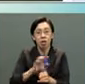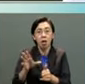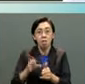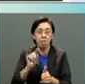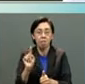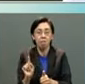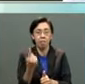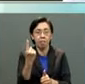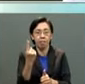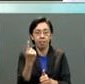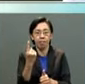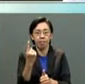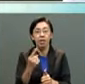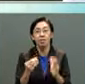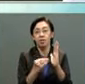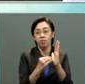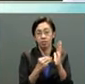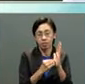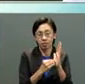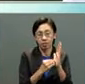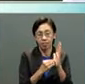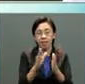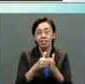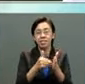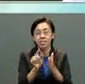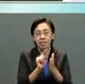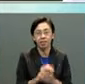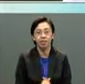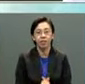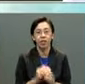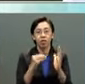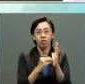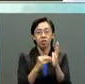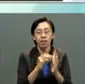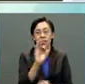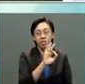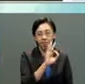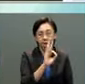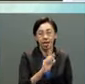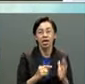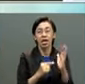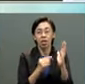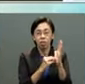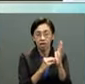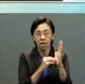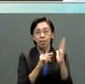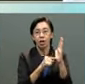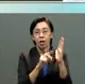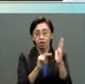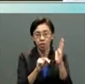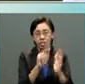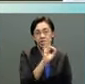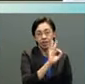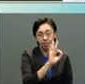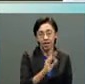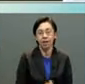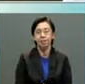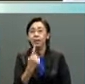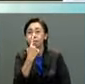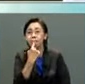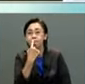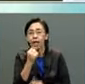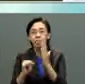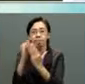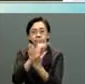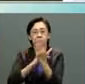อพื้นที่นะครับกรุงเทพมหานครเป็นสีฟ้านะครับกับนนทบุรีถ้าเป็นสีแดงก็จะเป็นต่